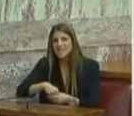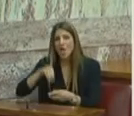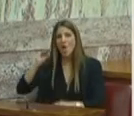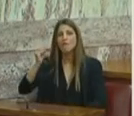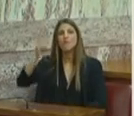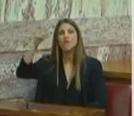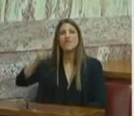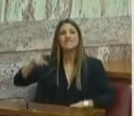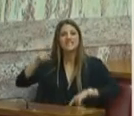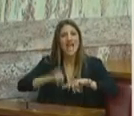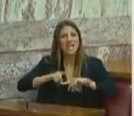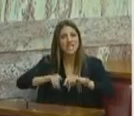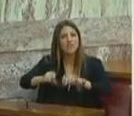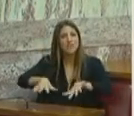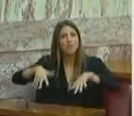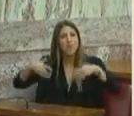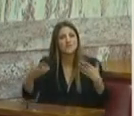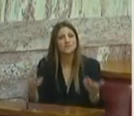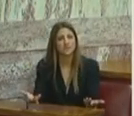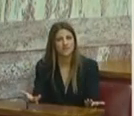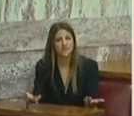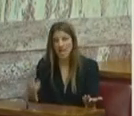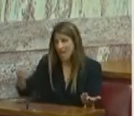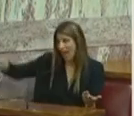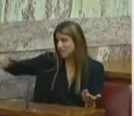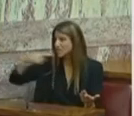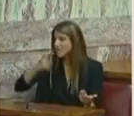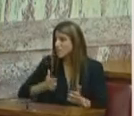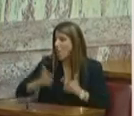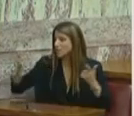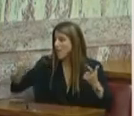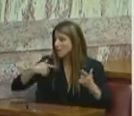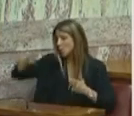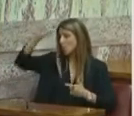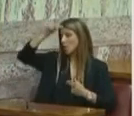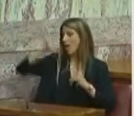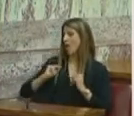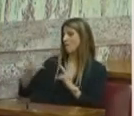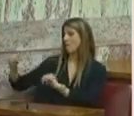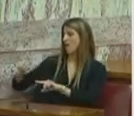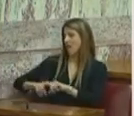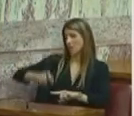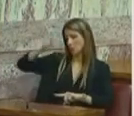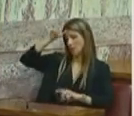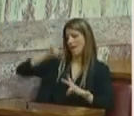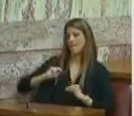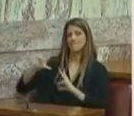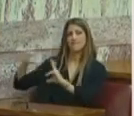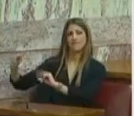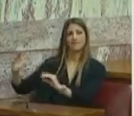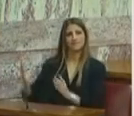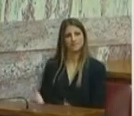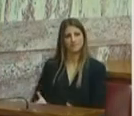τα παιδιά μαζί φωνάζανε: «Παιδιά Τούρκων είμαστε! Τούρκοι είμαστε εμείς!» Σας διαβάσω και το